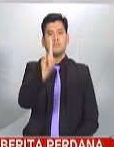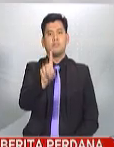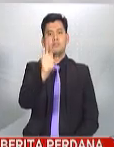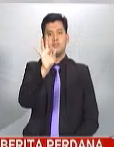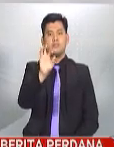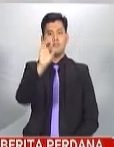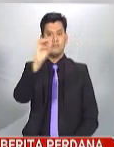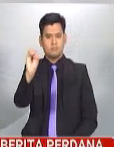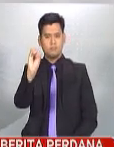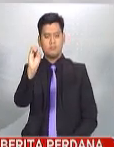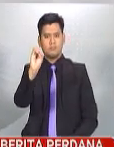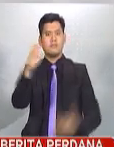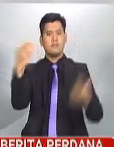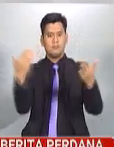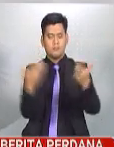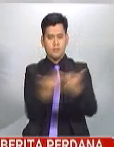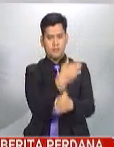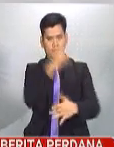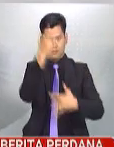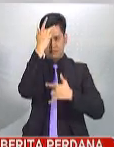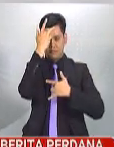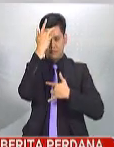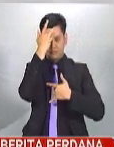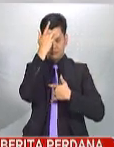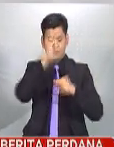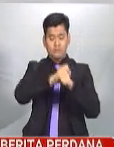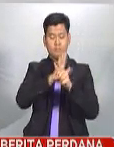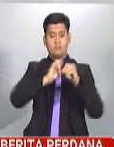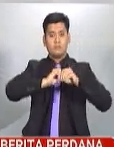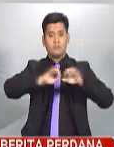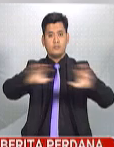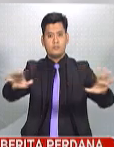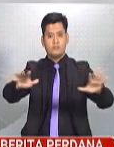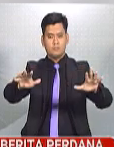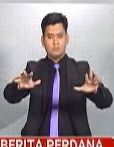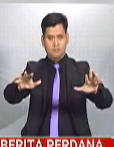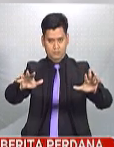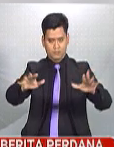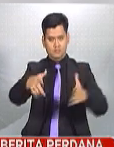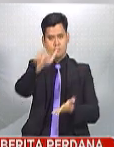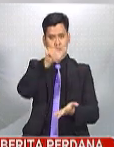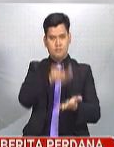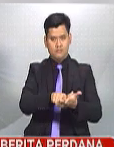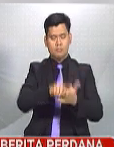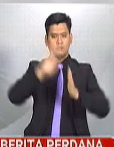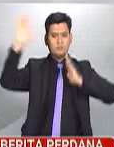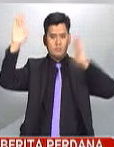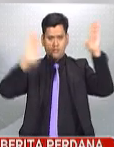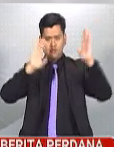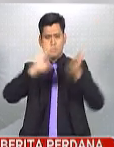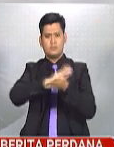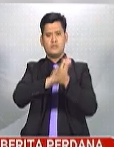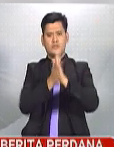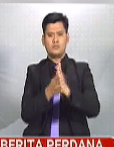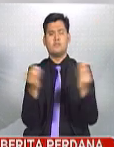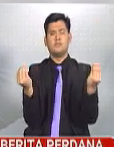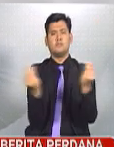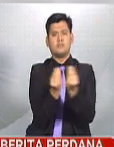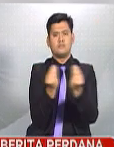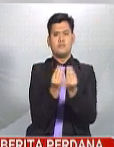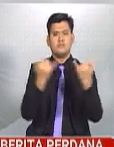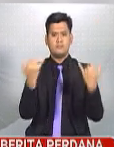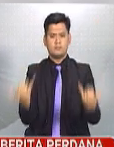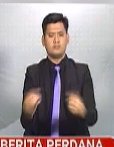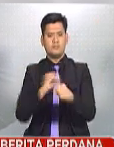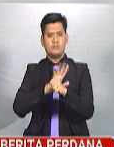190 kes baharu positif COVID-19 dilaporkan di negara ini setakat 12.5 hari tadi, menjadikan jumlah kumulatif meningkat